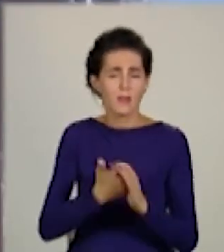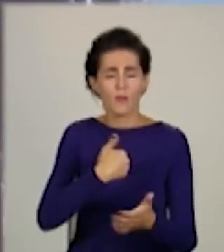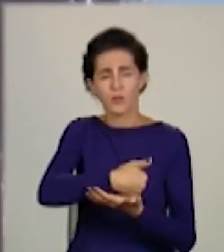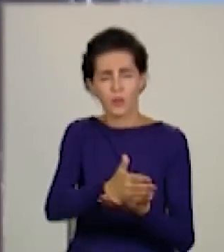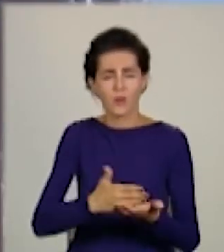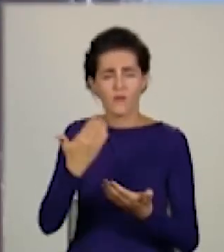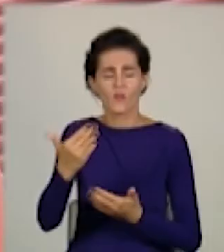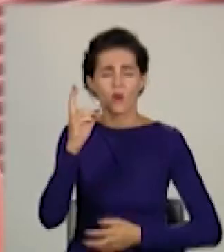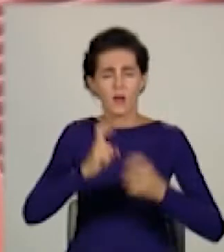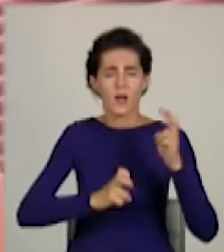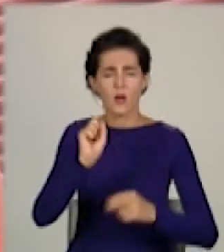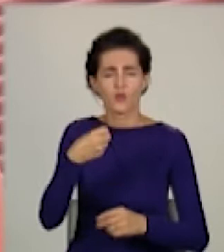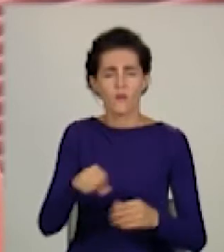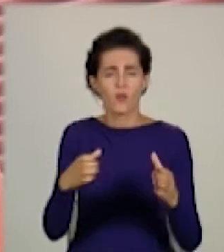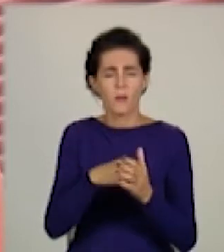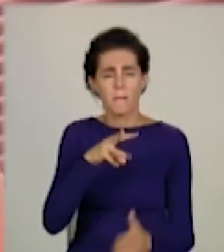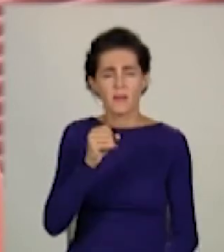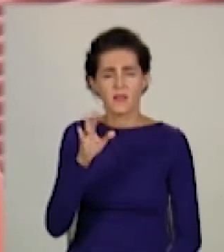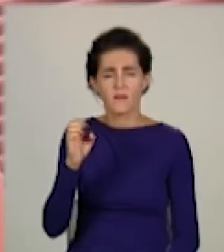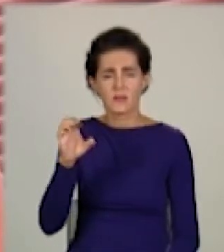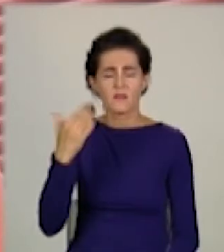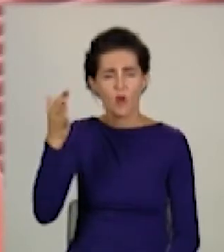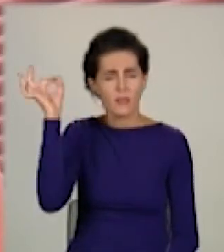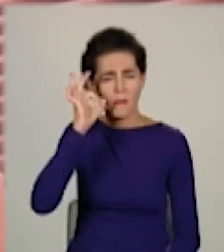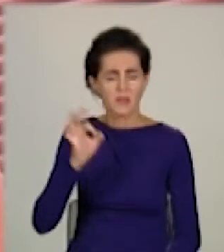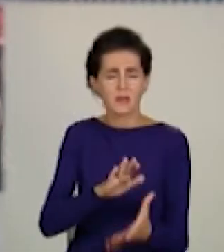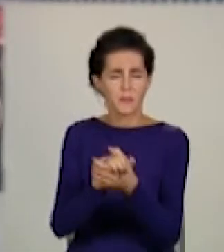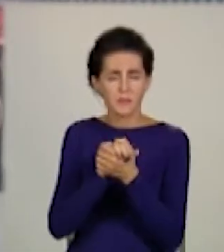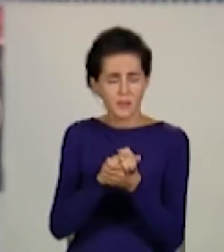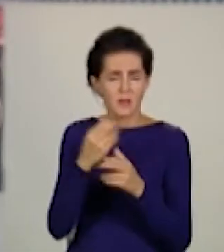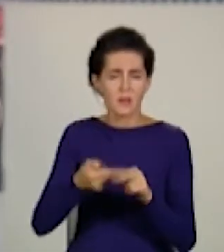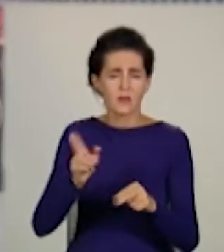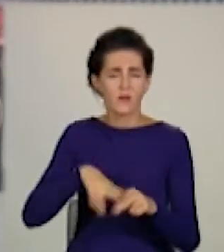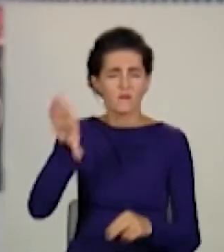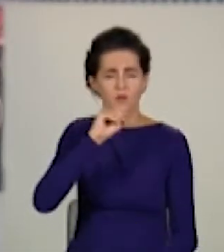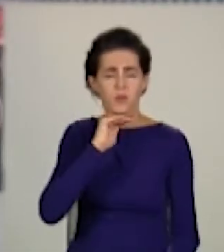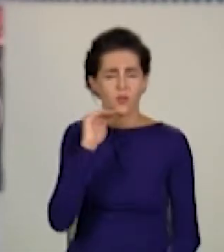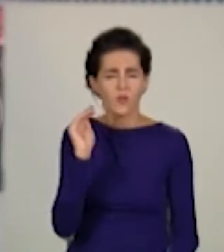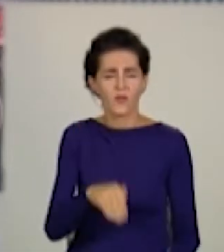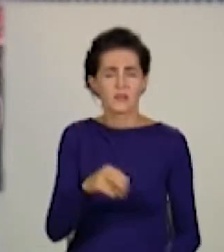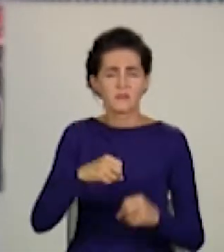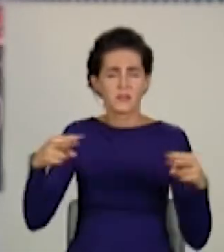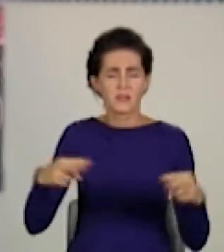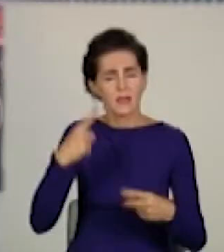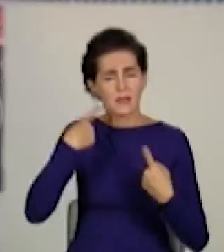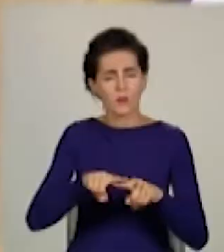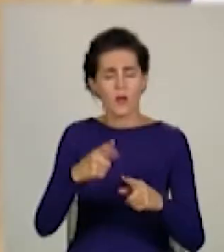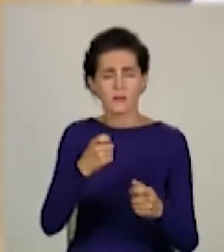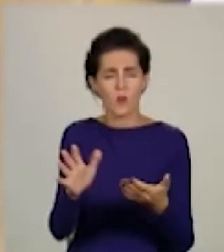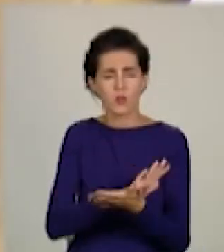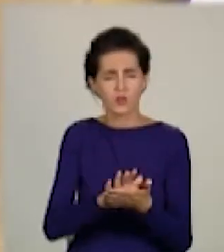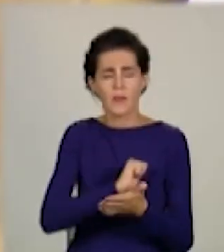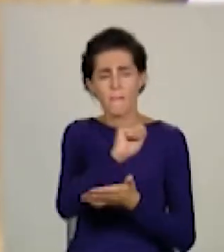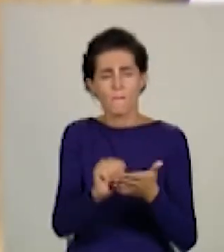комбінату «Азовсталь» групи «Метінвест» постачають австрійські партнери, які спеціалізуються на технології газоочистки. Монтажні роботи